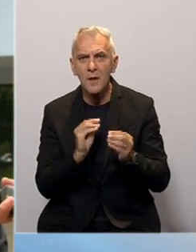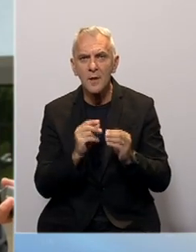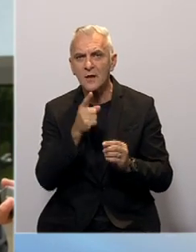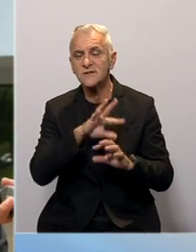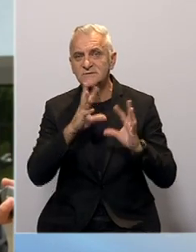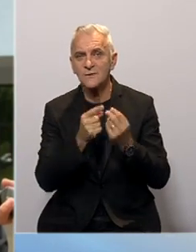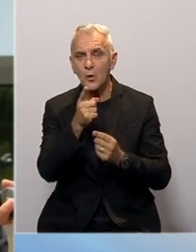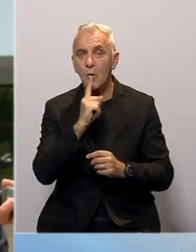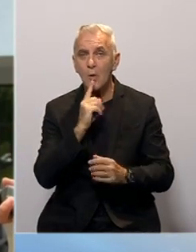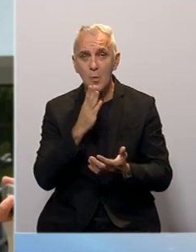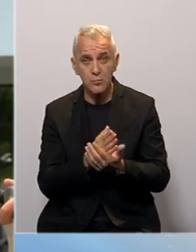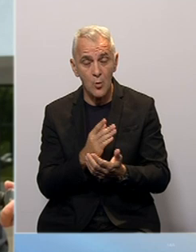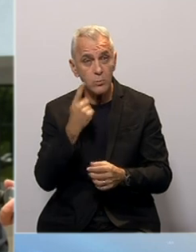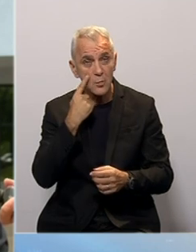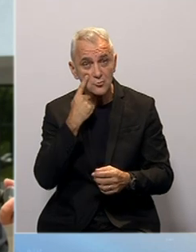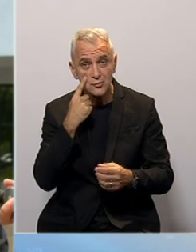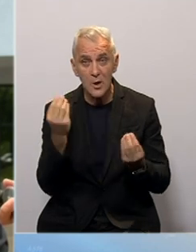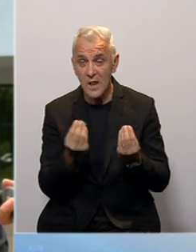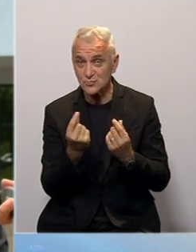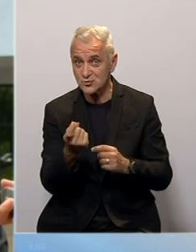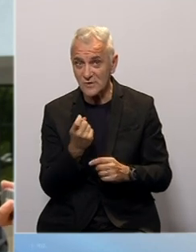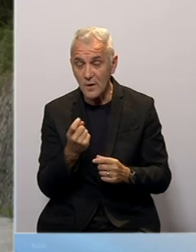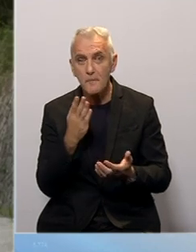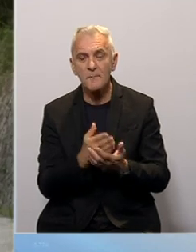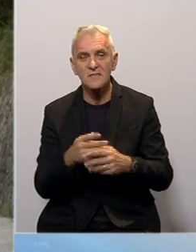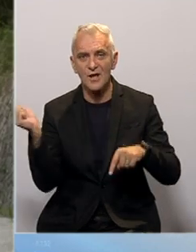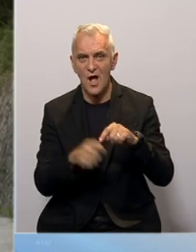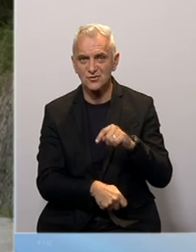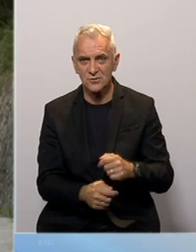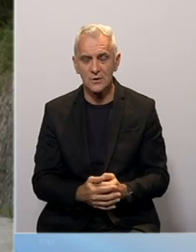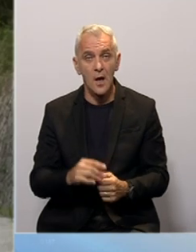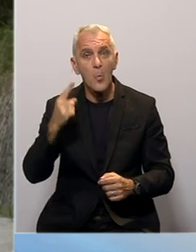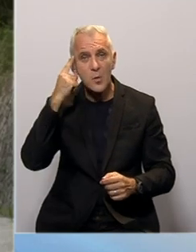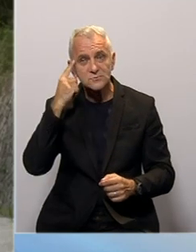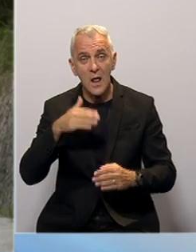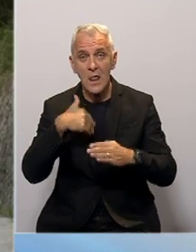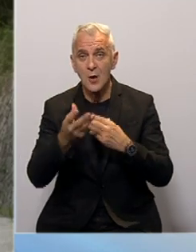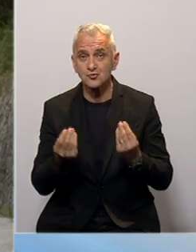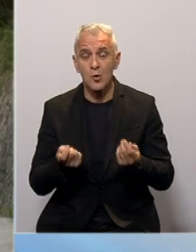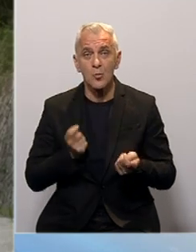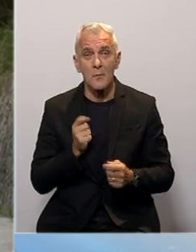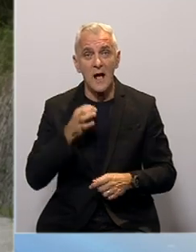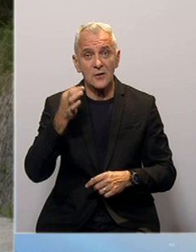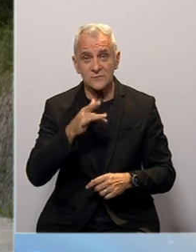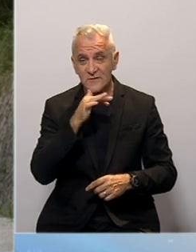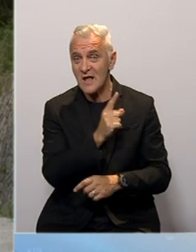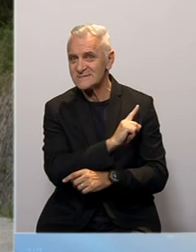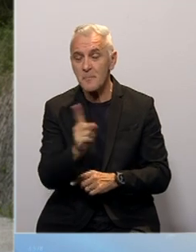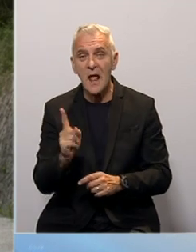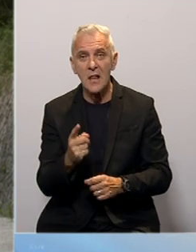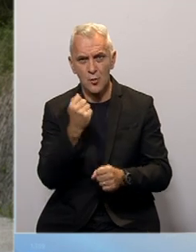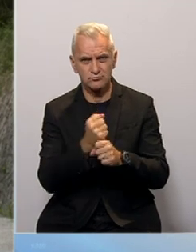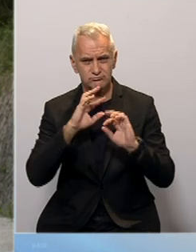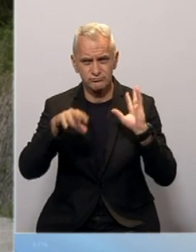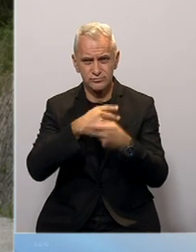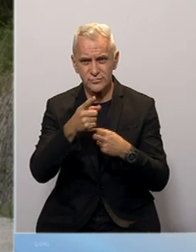će svi oni koji eventualno pokušaju da ih izazovu biti procesuirani. Podsjećamo, nakon što je MUP kantona Sarajevo zabranio održavanje